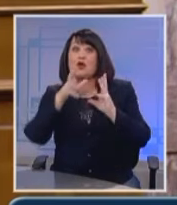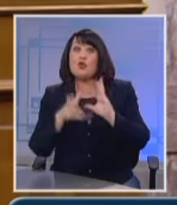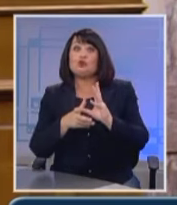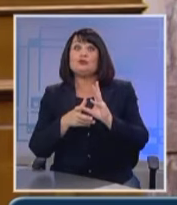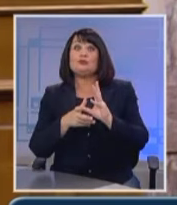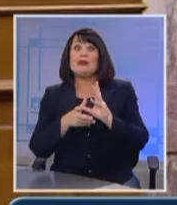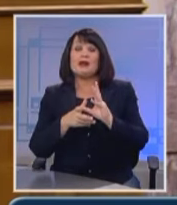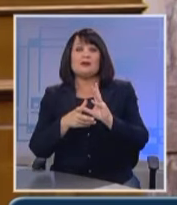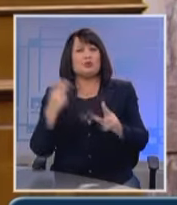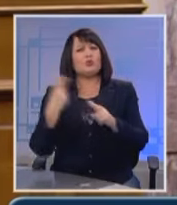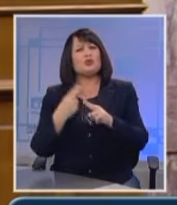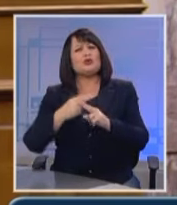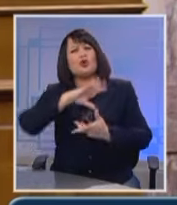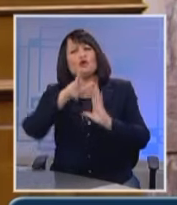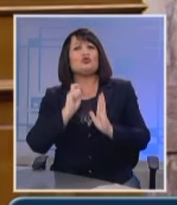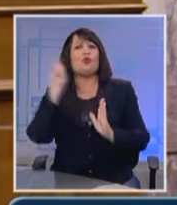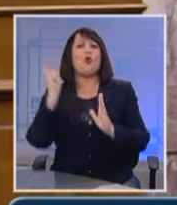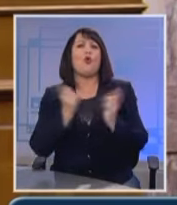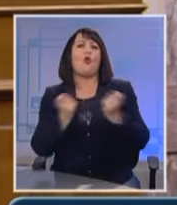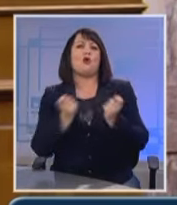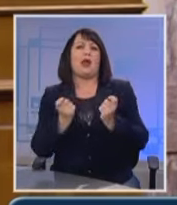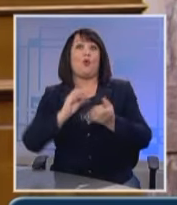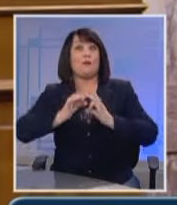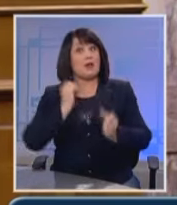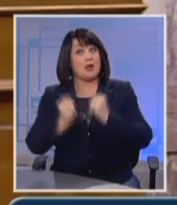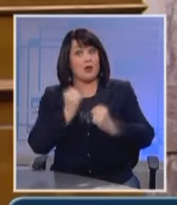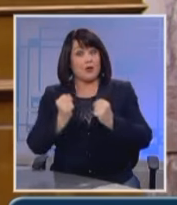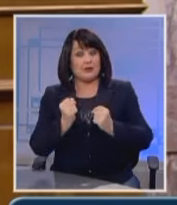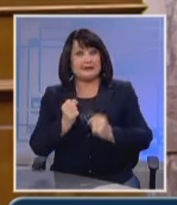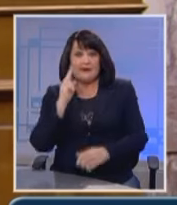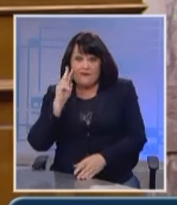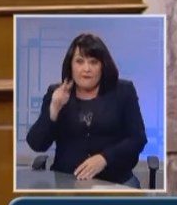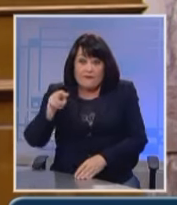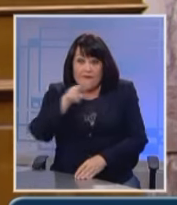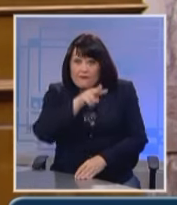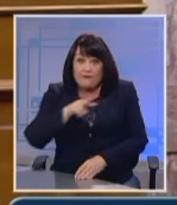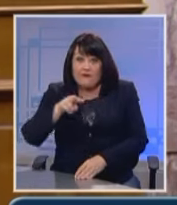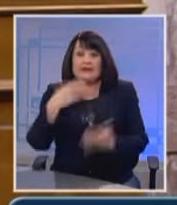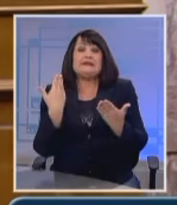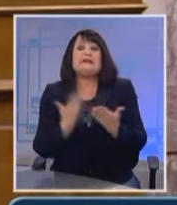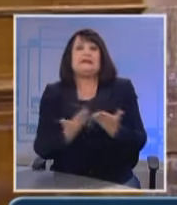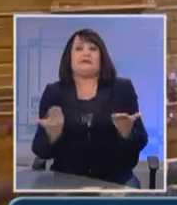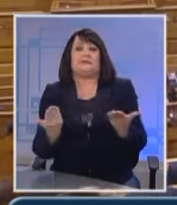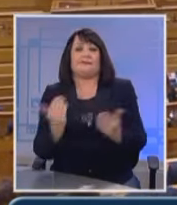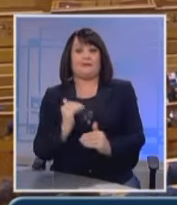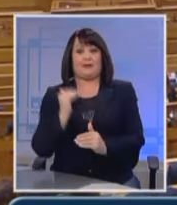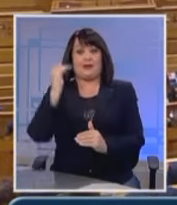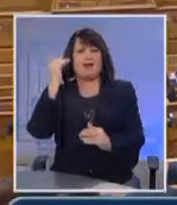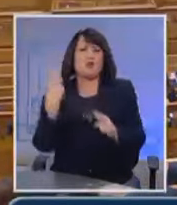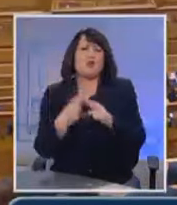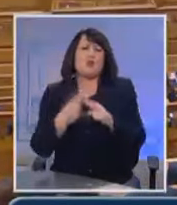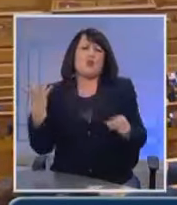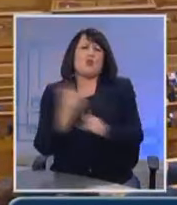αθλητική οργάνωση, δείχνει τι ακριβώς είστε, ποιο είναι το επίπεδο του επιτεύγματός